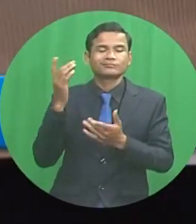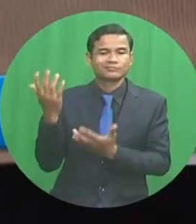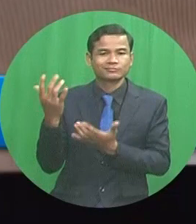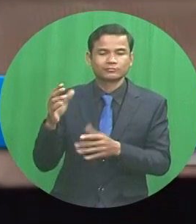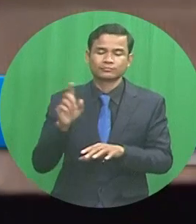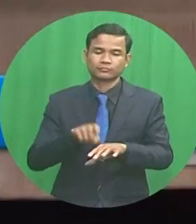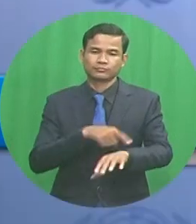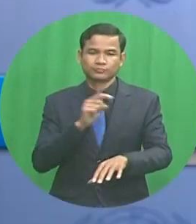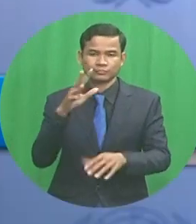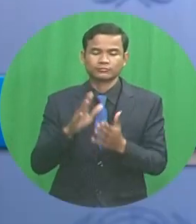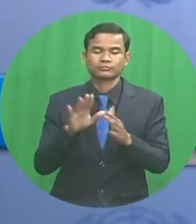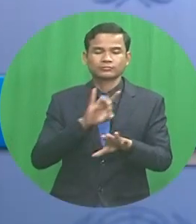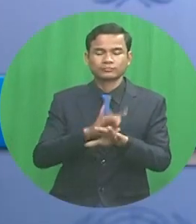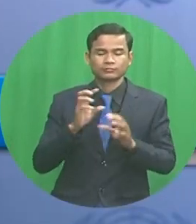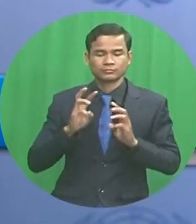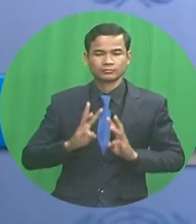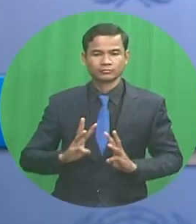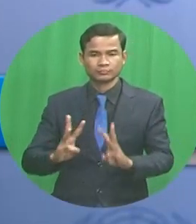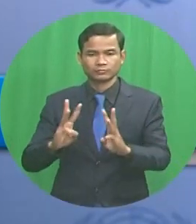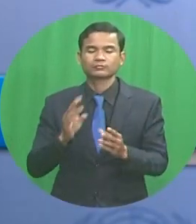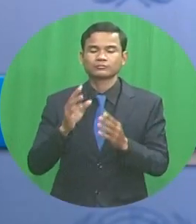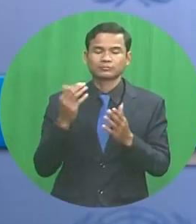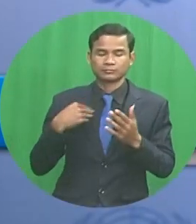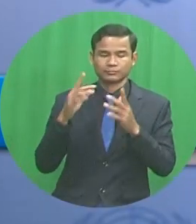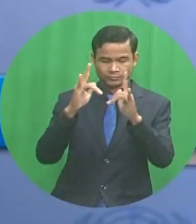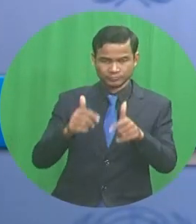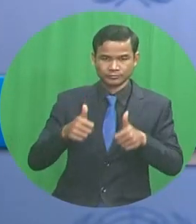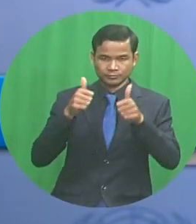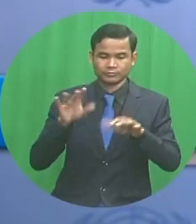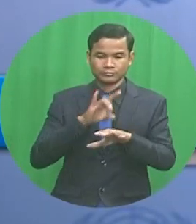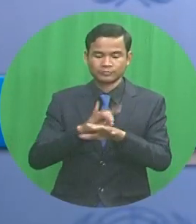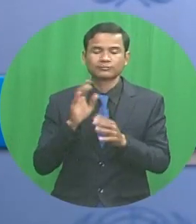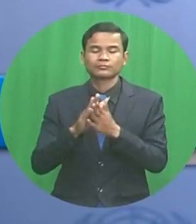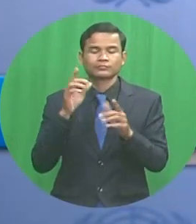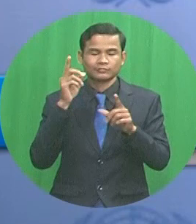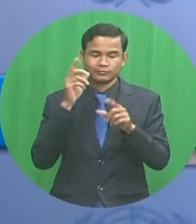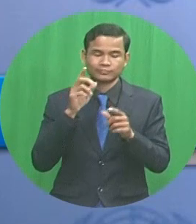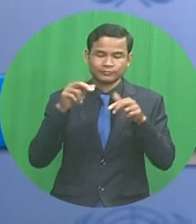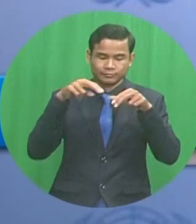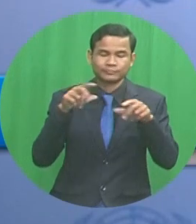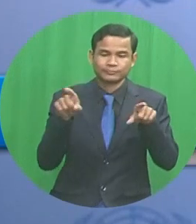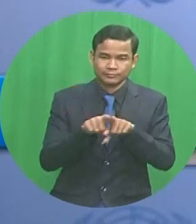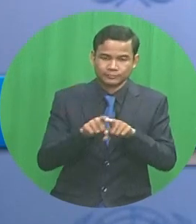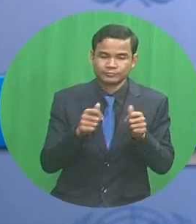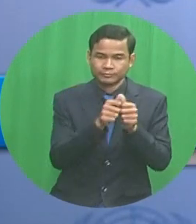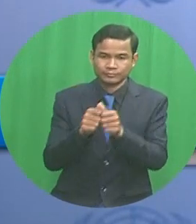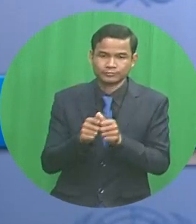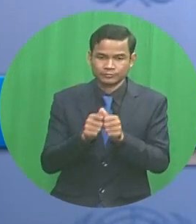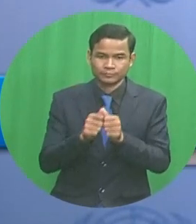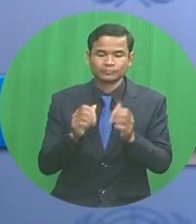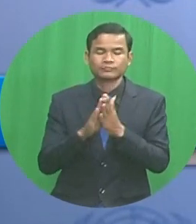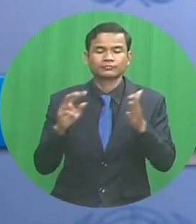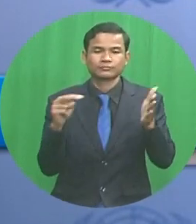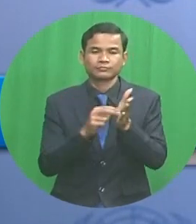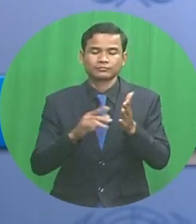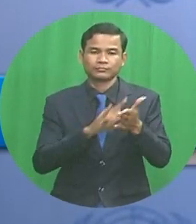ថានេះគឺជាមធ្យោបាយដ៏មានប្រសិទ្ធភាពបំផុតនៅក្នុងការឈោកប្រកិស្មាជាមួយនឹងប្រជាជនស៊ីរីអំឡុងពេលដែលពួកគេត្រូវ